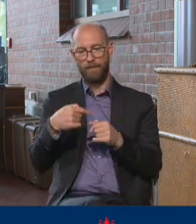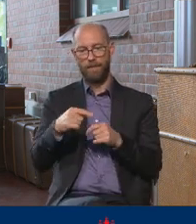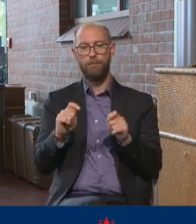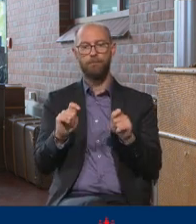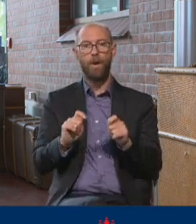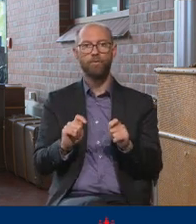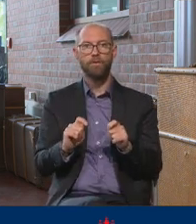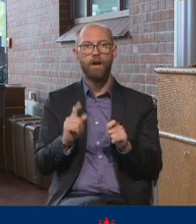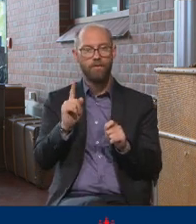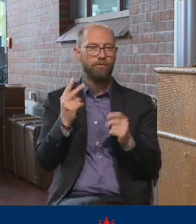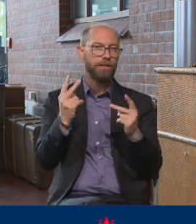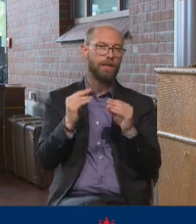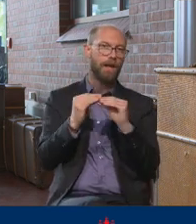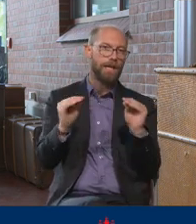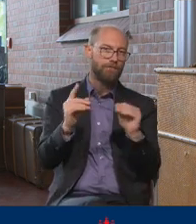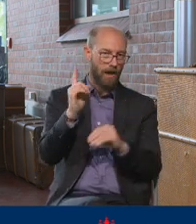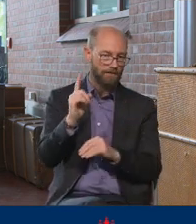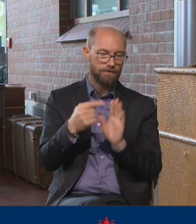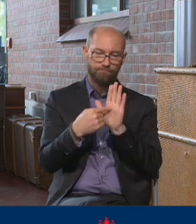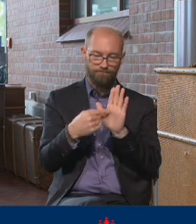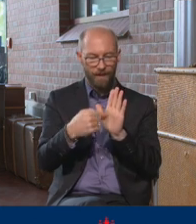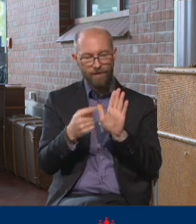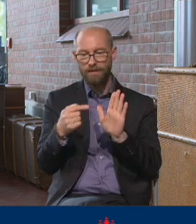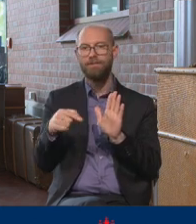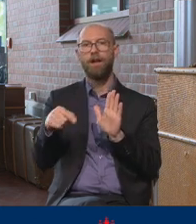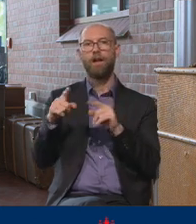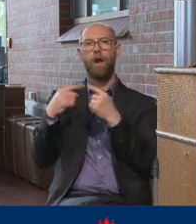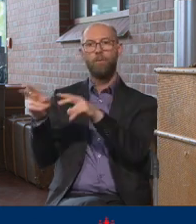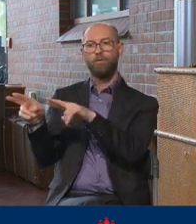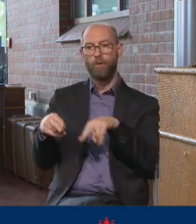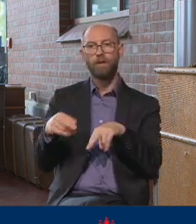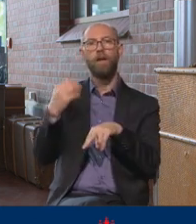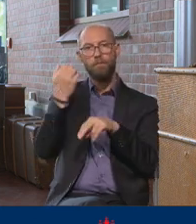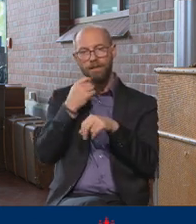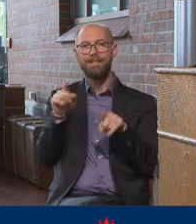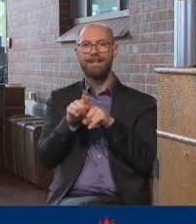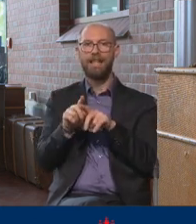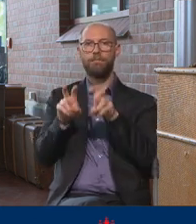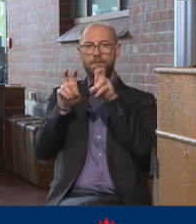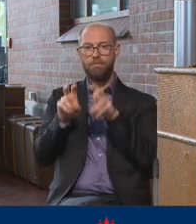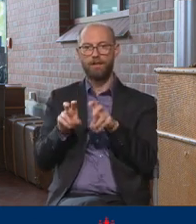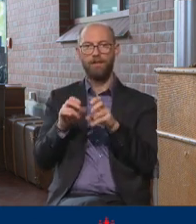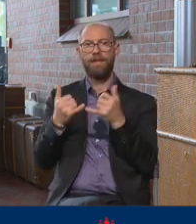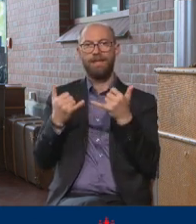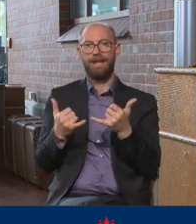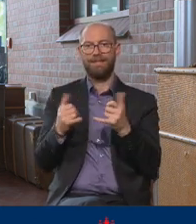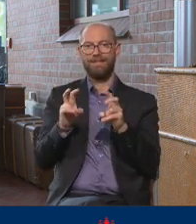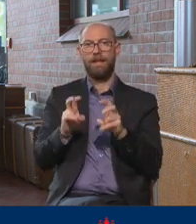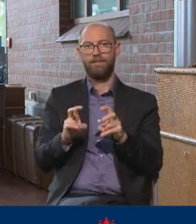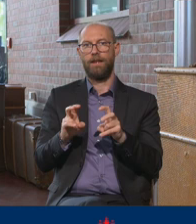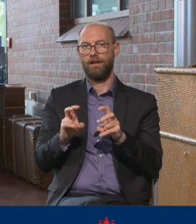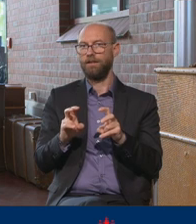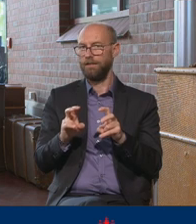bitte ein ganz wichtiger hinweis wenn sie nach der pause wieder in den raum kommen setzen sich bitte an den gleichen platz an dem sie jetzt auch sitzen das hinzu